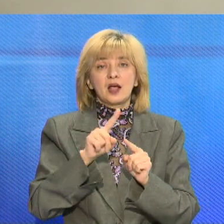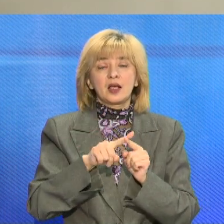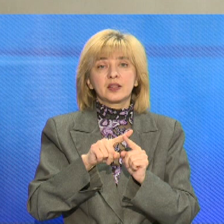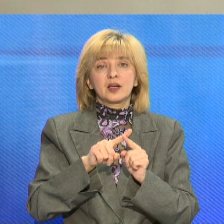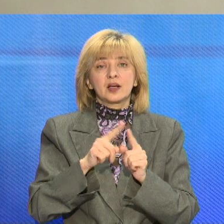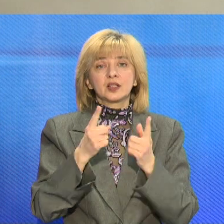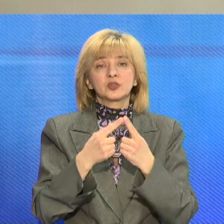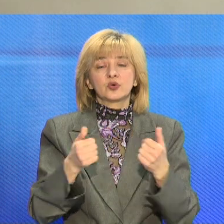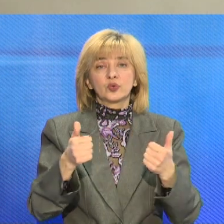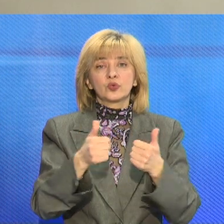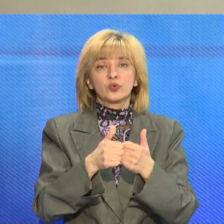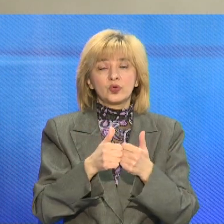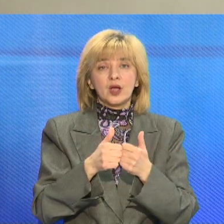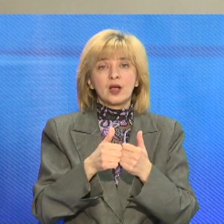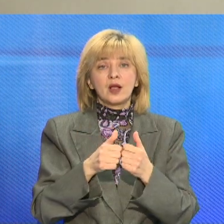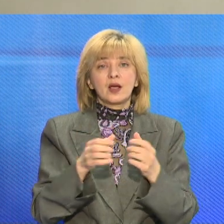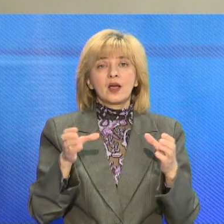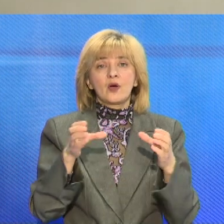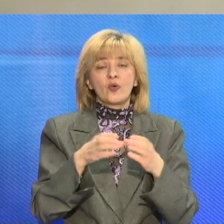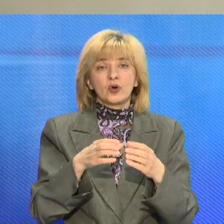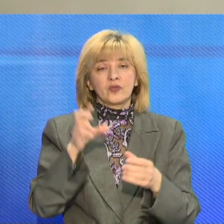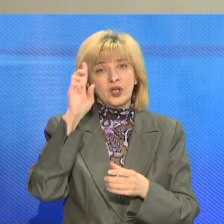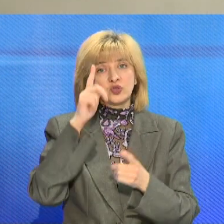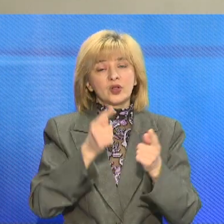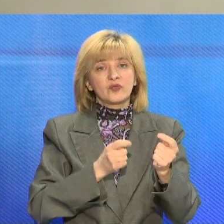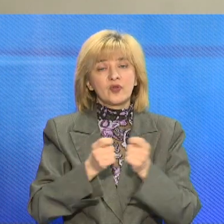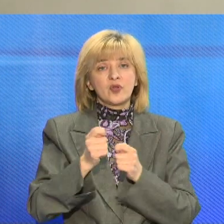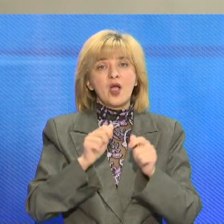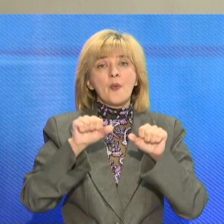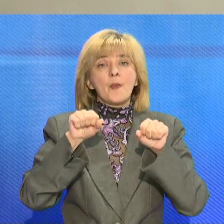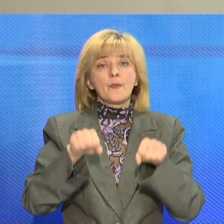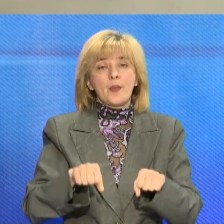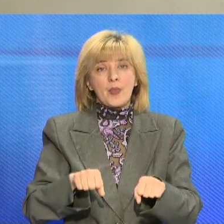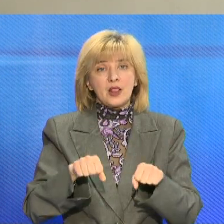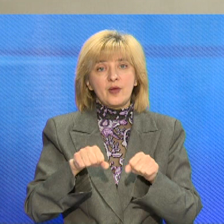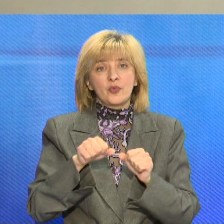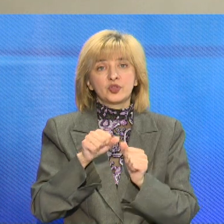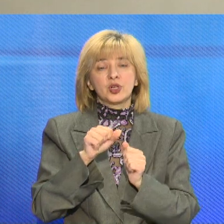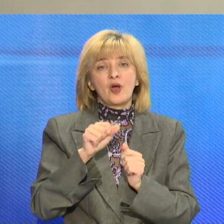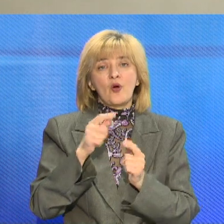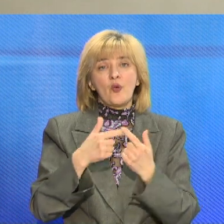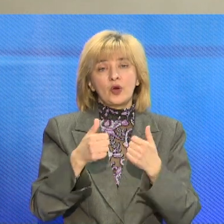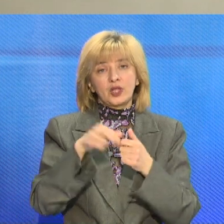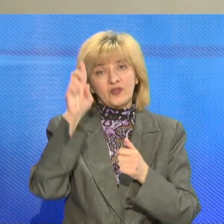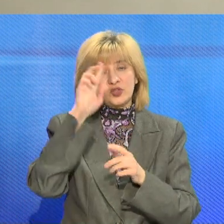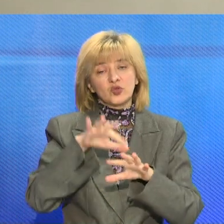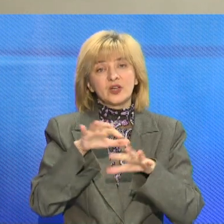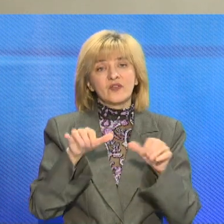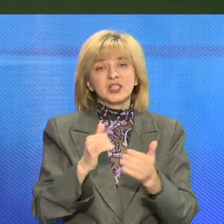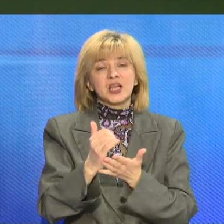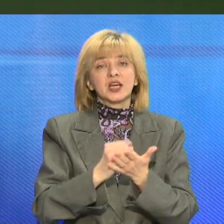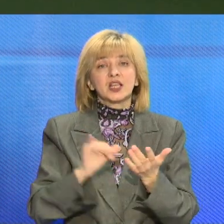структура органов государственного управления, полномочия органов государственной власти, это сохранение исторической